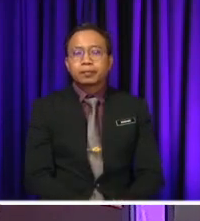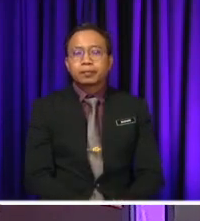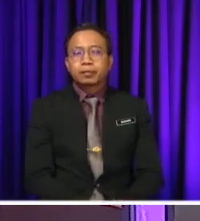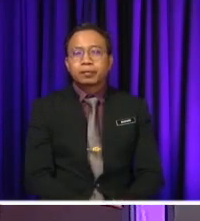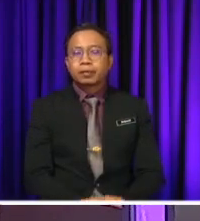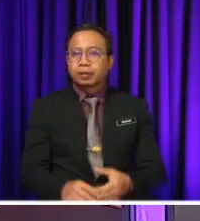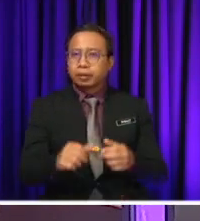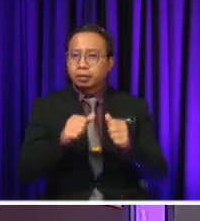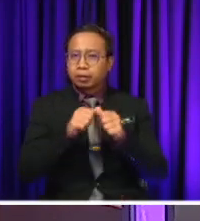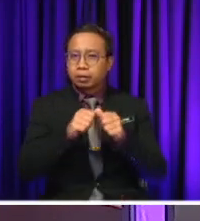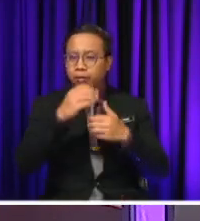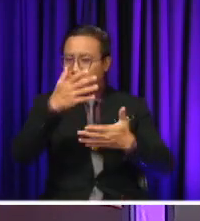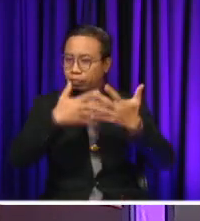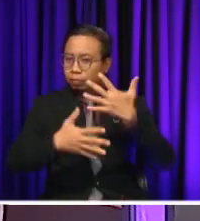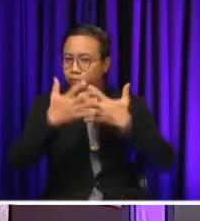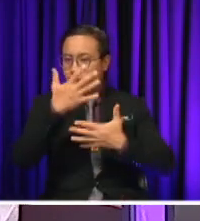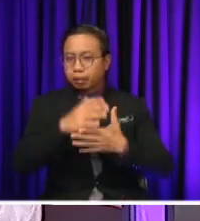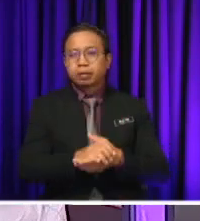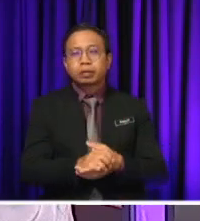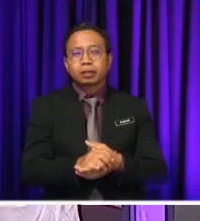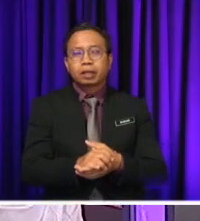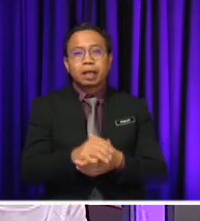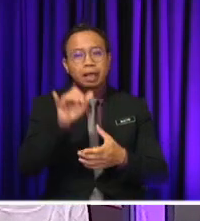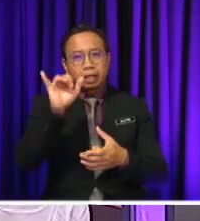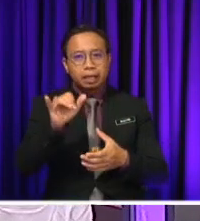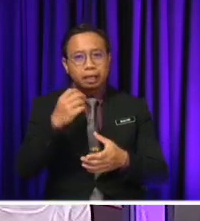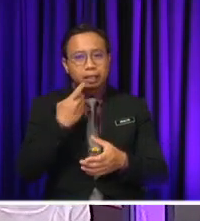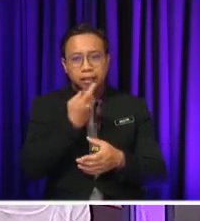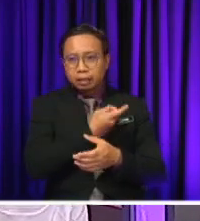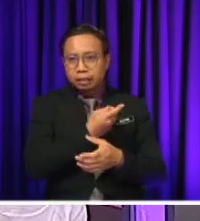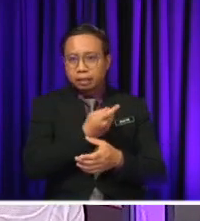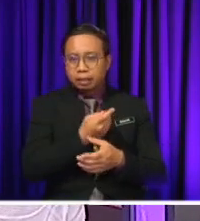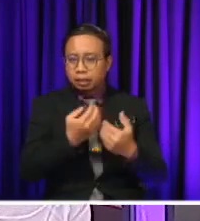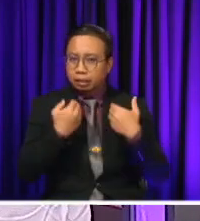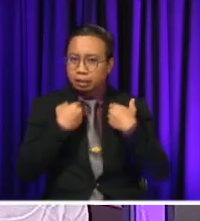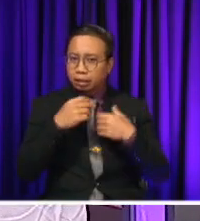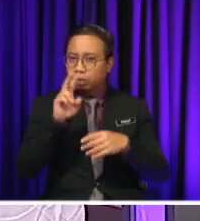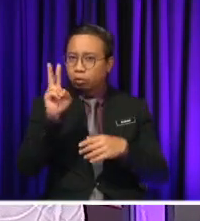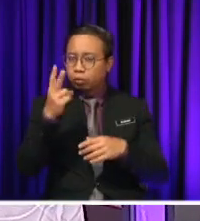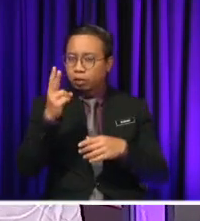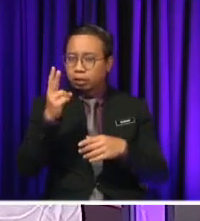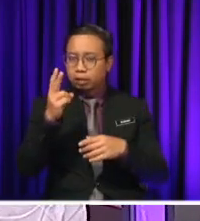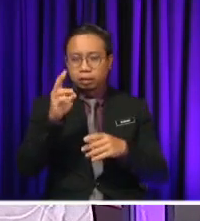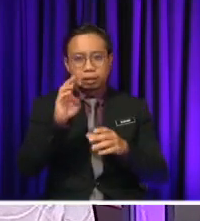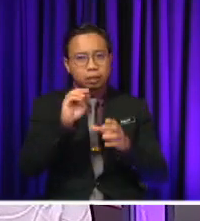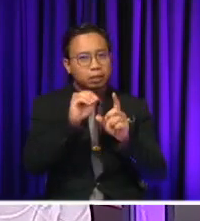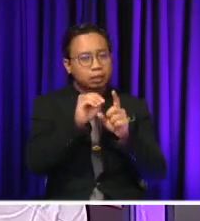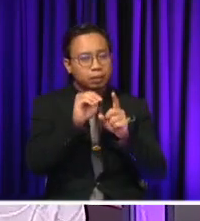18 mm tapi yang kita ada ialah 12 mm tak boleh lah